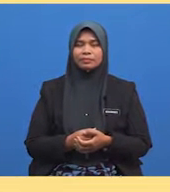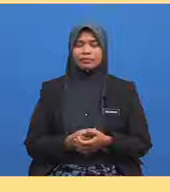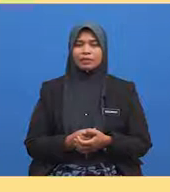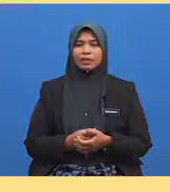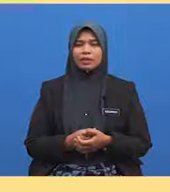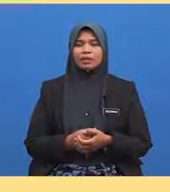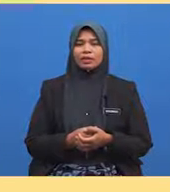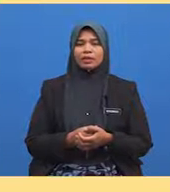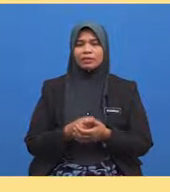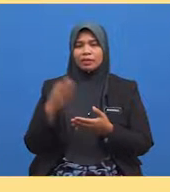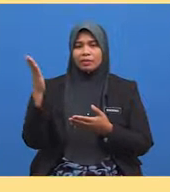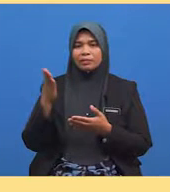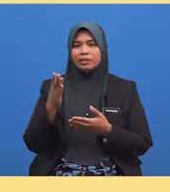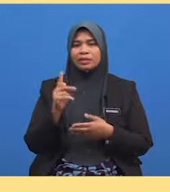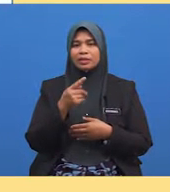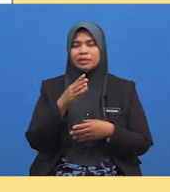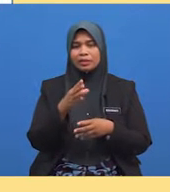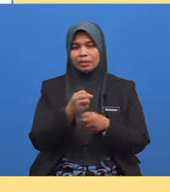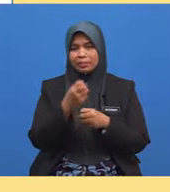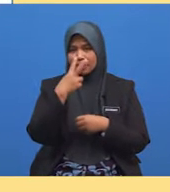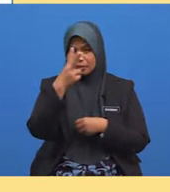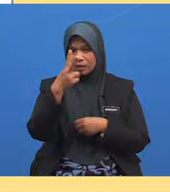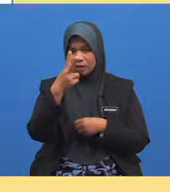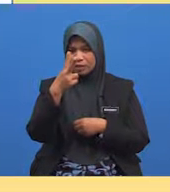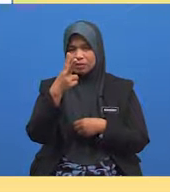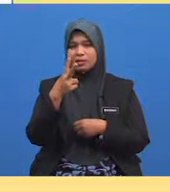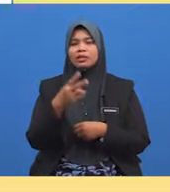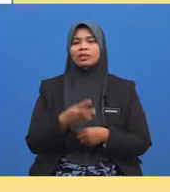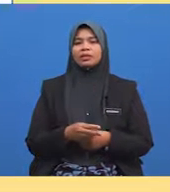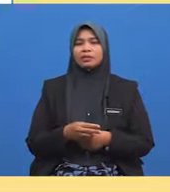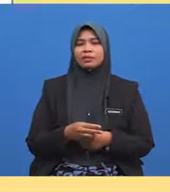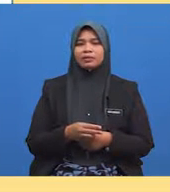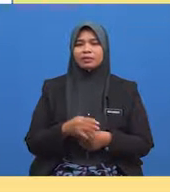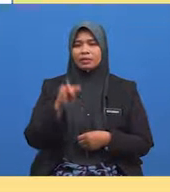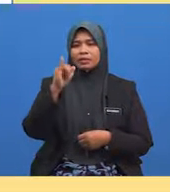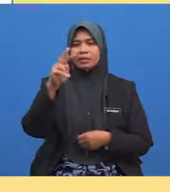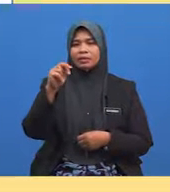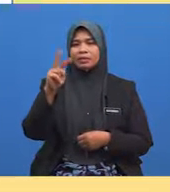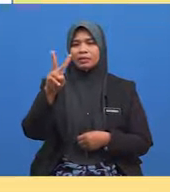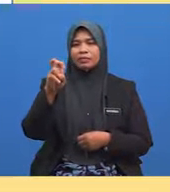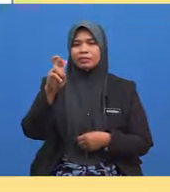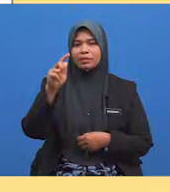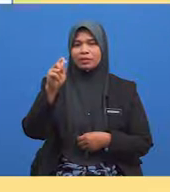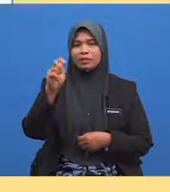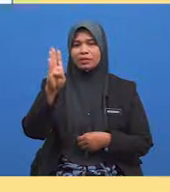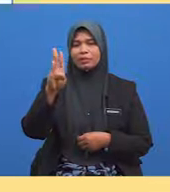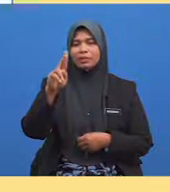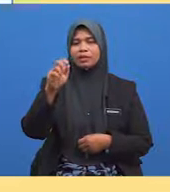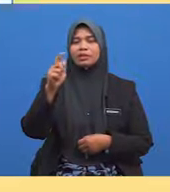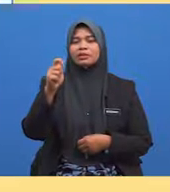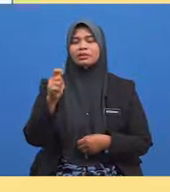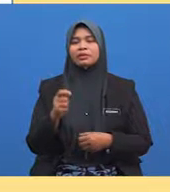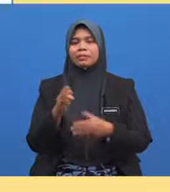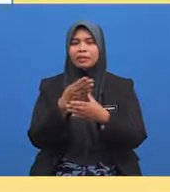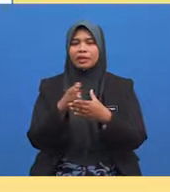Daripada slide yang ditunjukkan, kita dapat melihat invertebrata boleh dibahagikan kepada